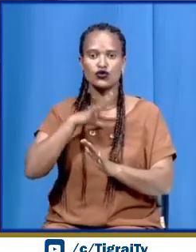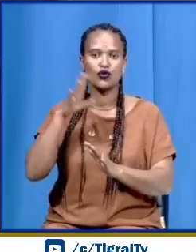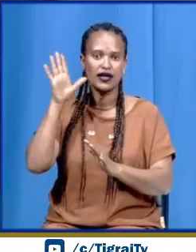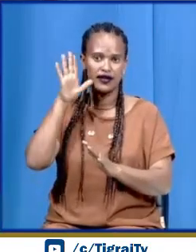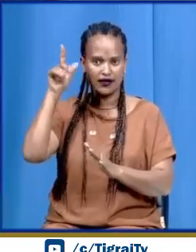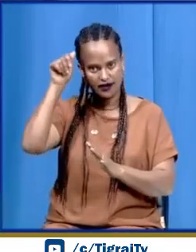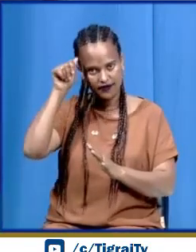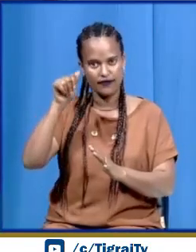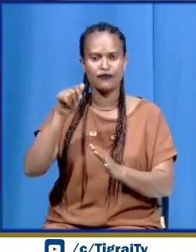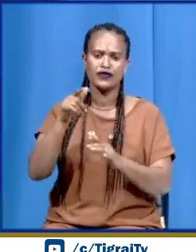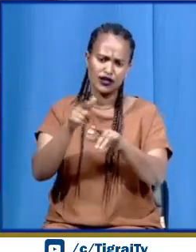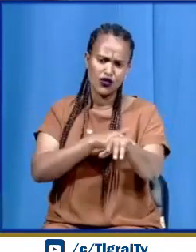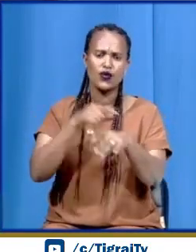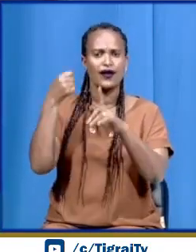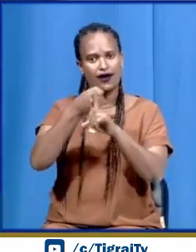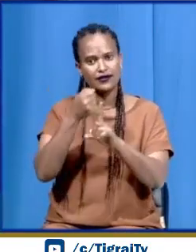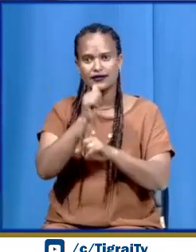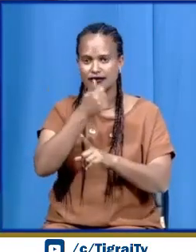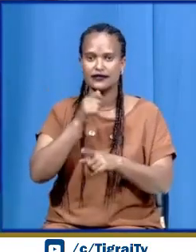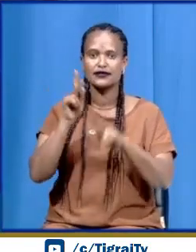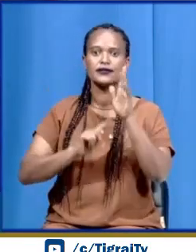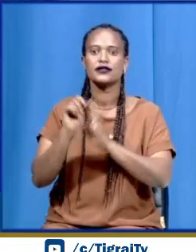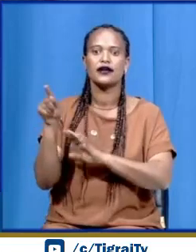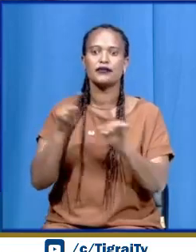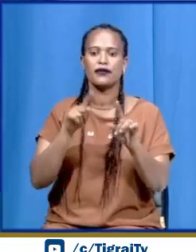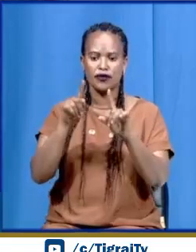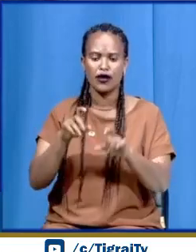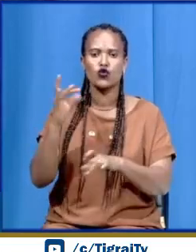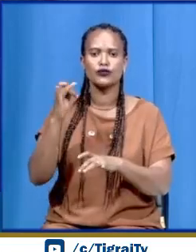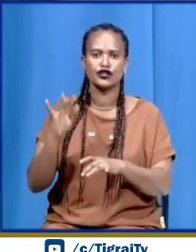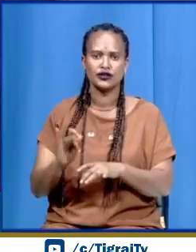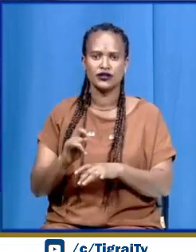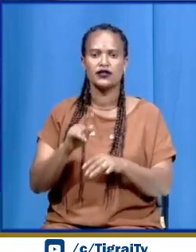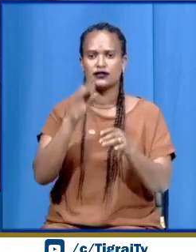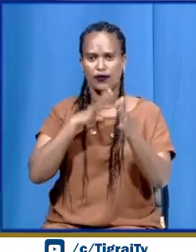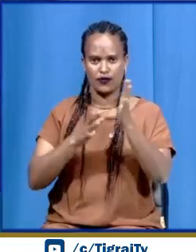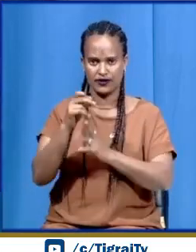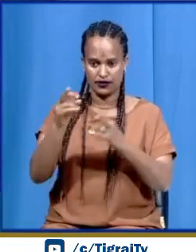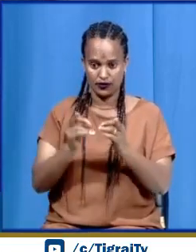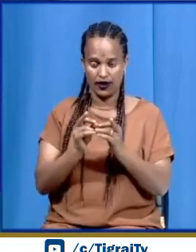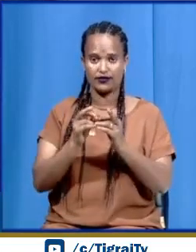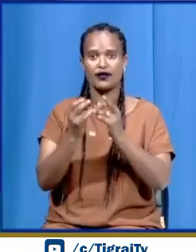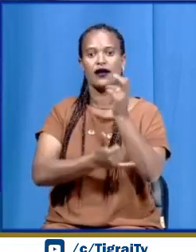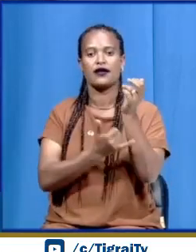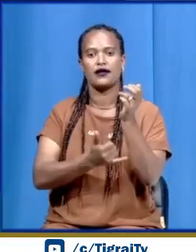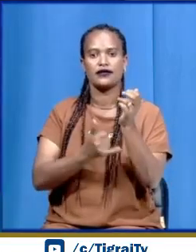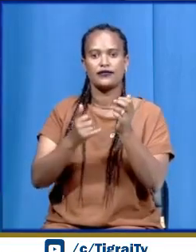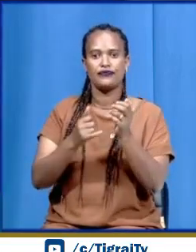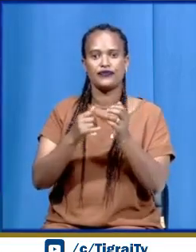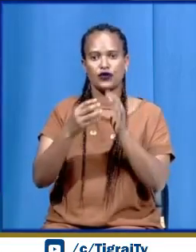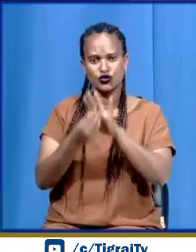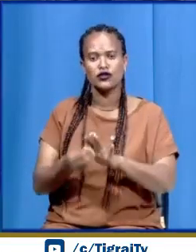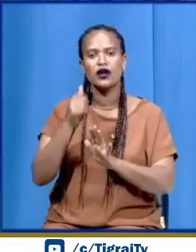ኣረፈ ድሕሪ ነዊሕ ቃልስን ትዕግስትን ህዝቢ ትግራይ ግና መርማሪ ኮሚሽን ሰብኣዊ መሰላት ውድብ ሕቡራት መንግስታት ጉጅለ ፋሽት አብ